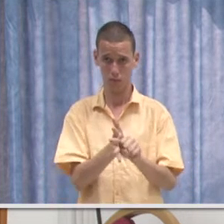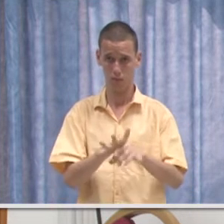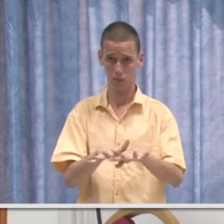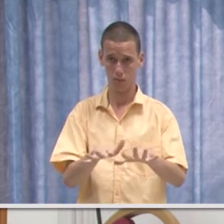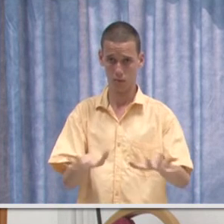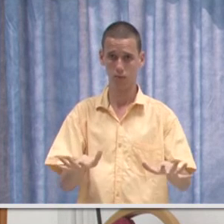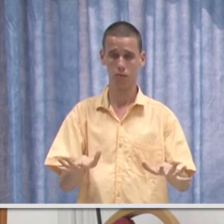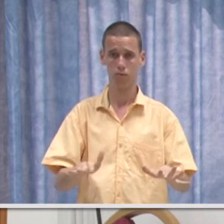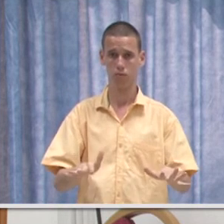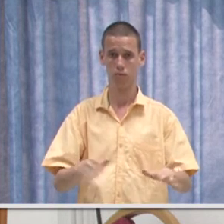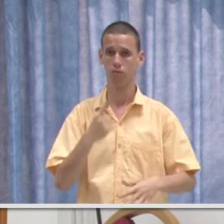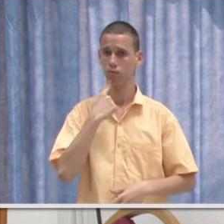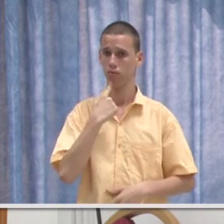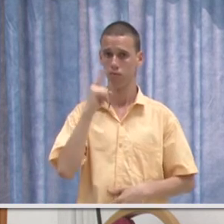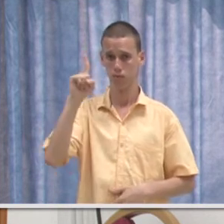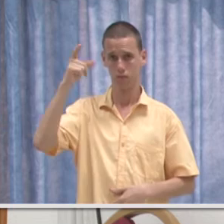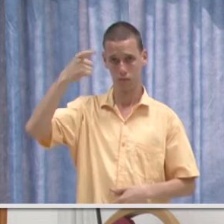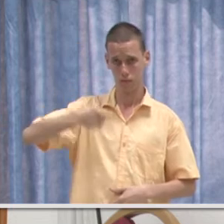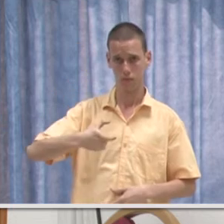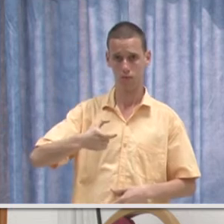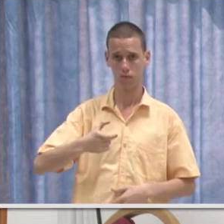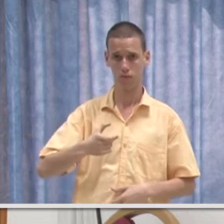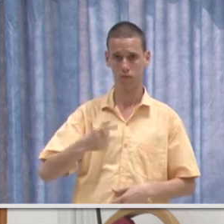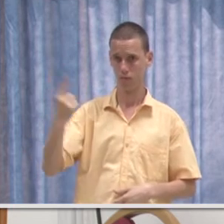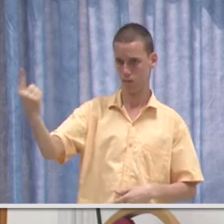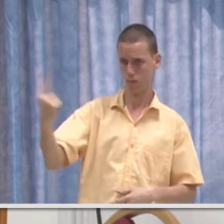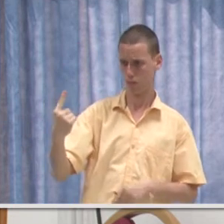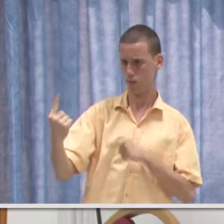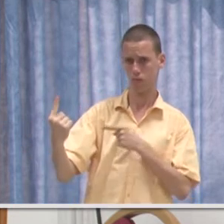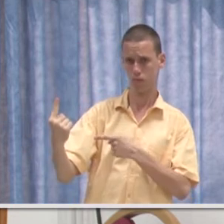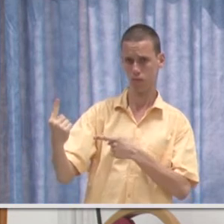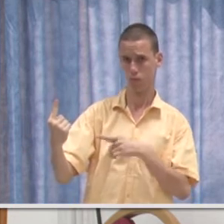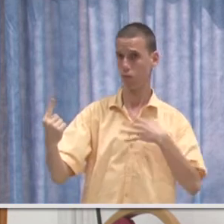un cas qui retourne, si le virus retourne, c'est ça.